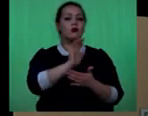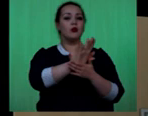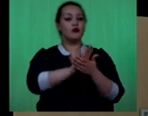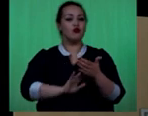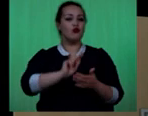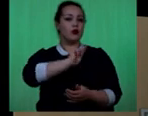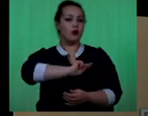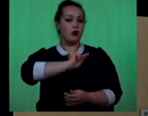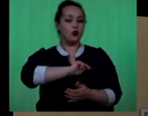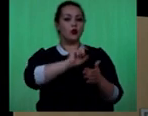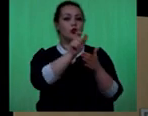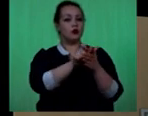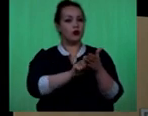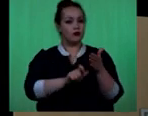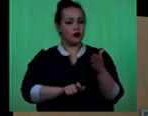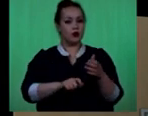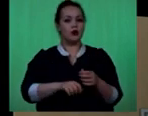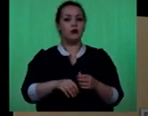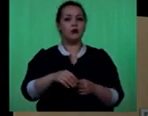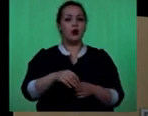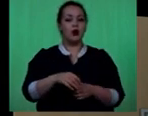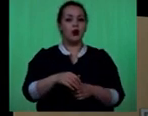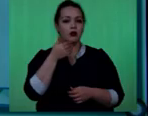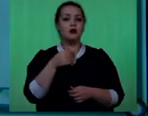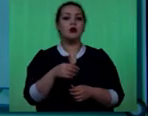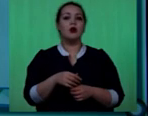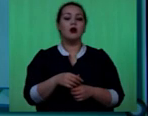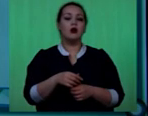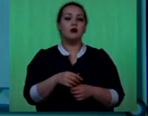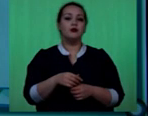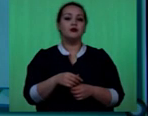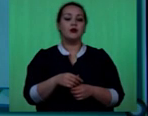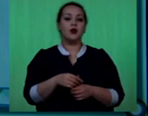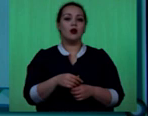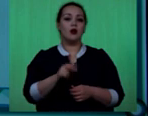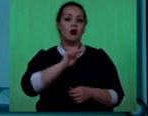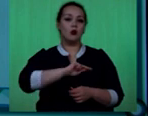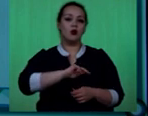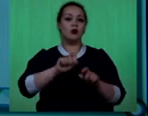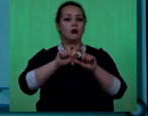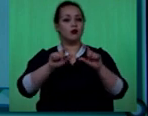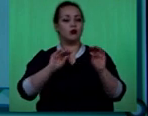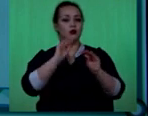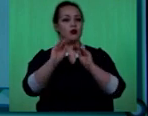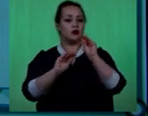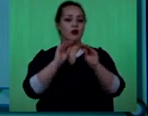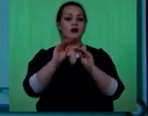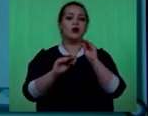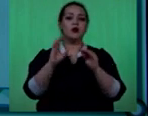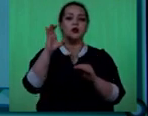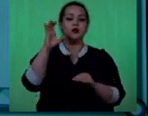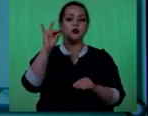работу со стихотворением лето елены трутневый работали с пословицами составили синквейн